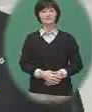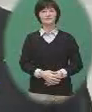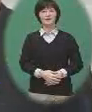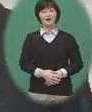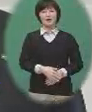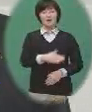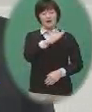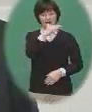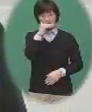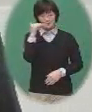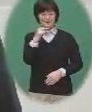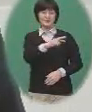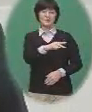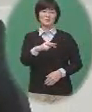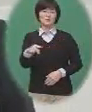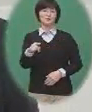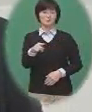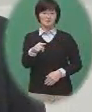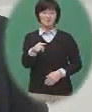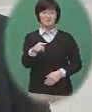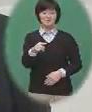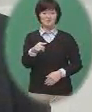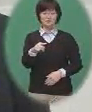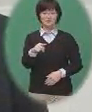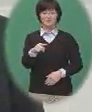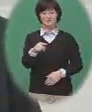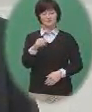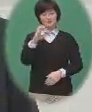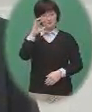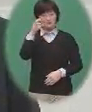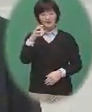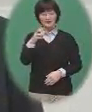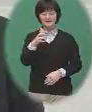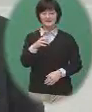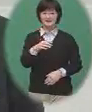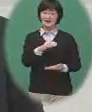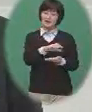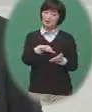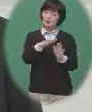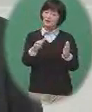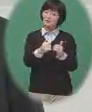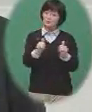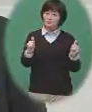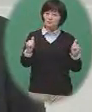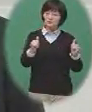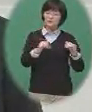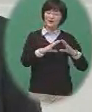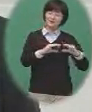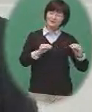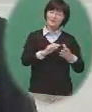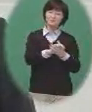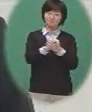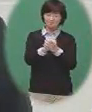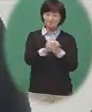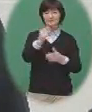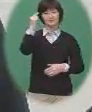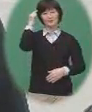Ilyen benyomásom nem volt még az elmúlt 40 évben. Ez a fantasztikus fogadtatás, ami itt várt